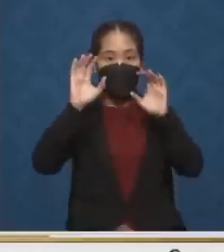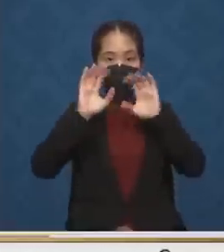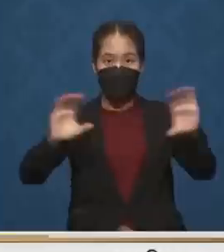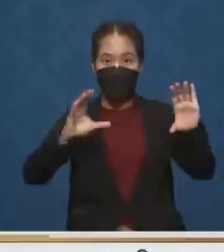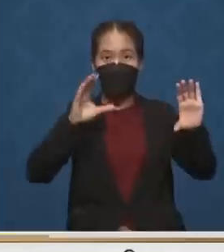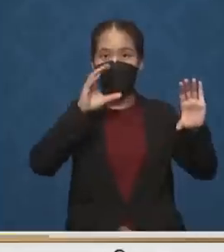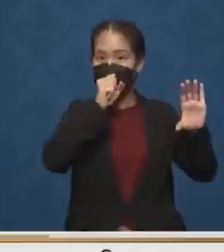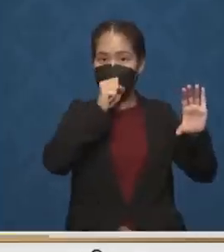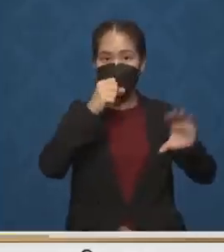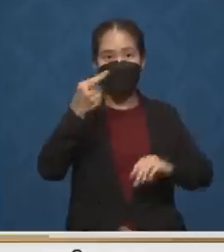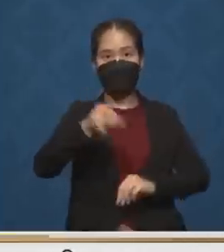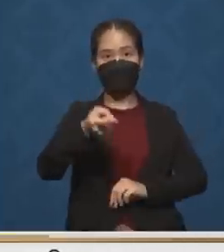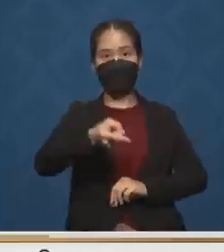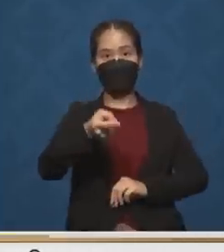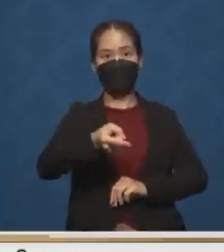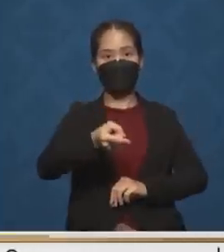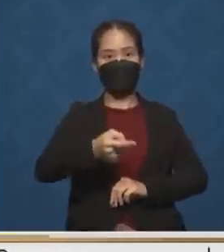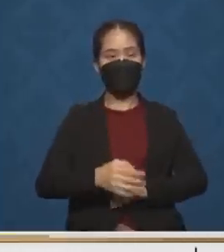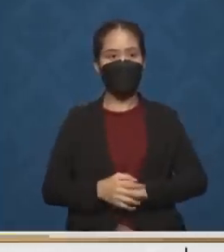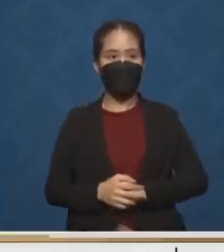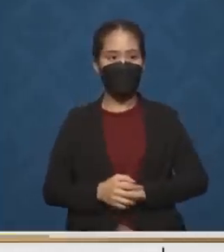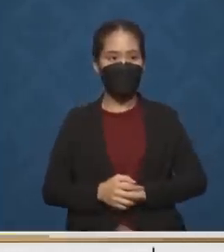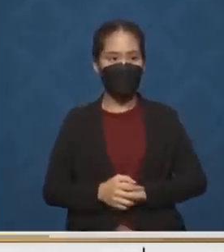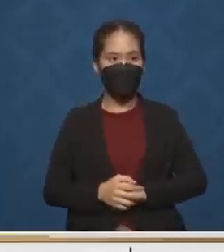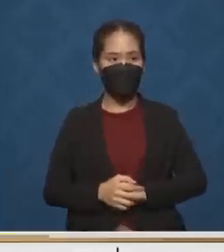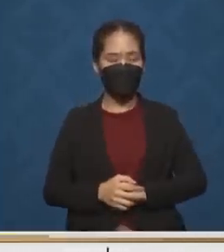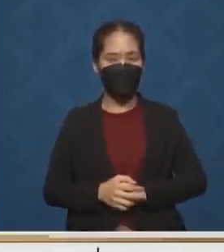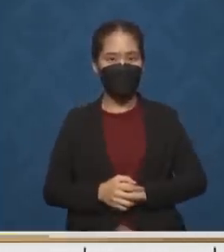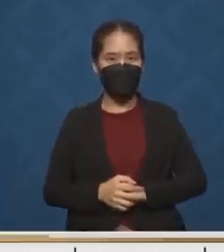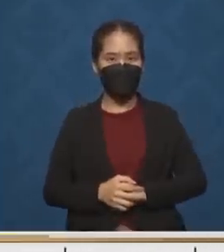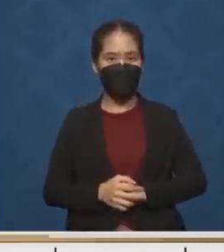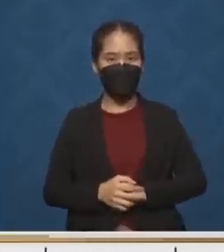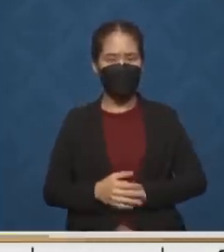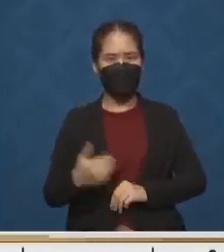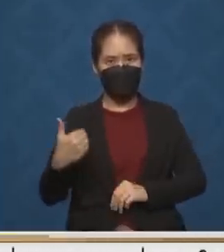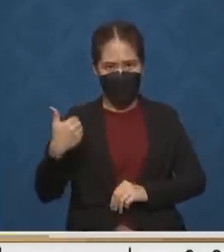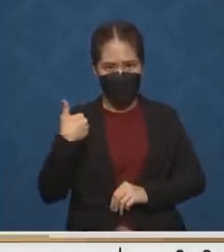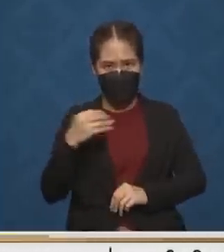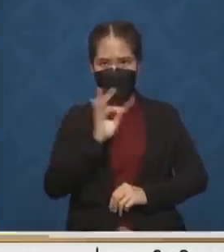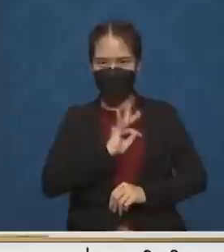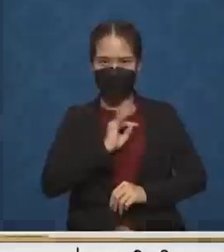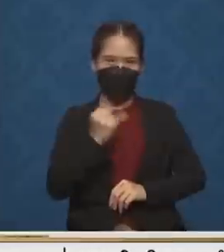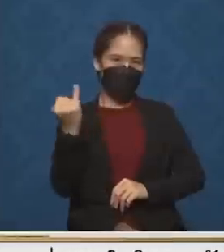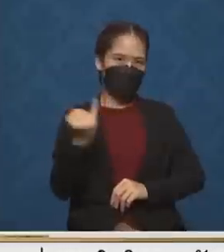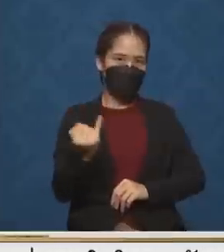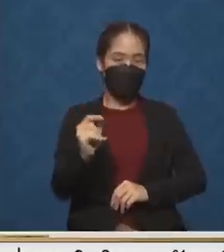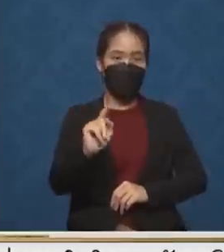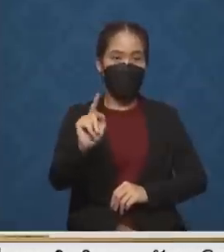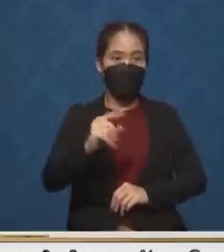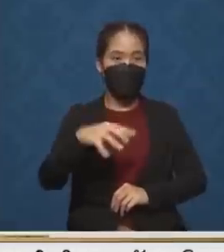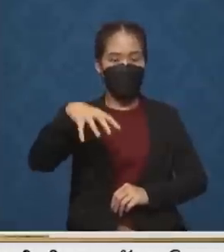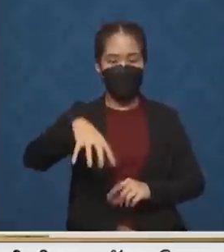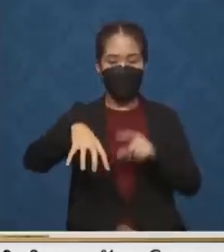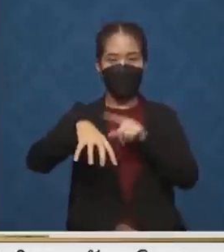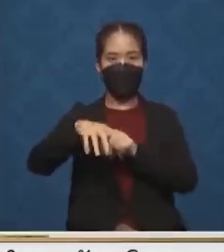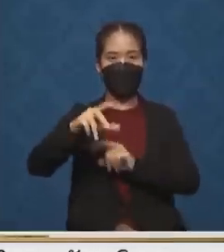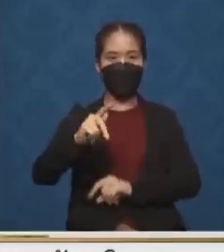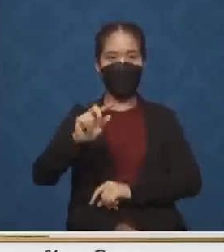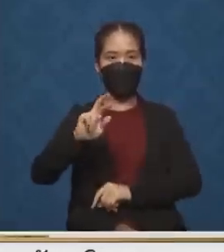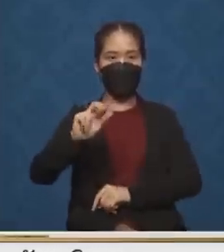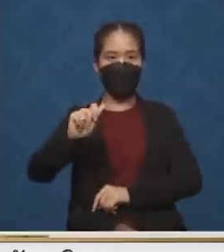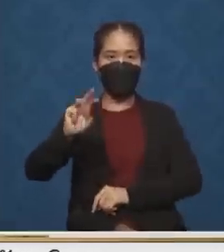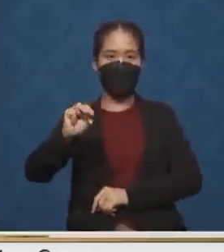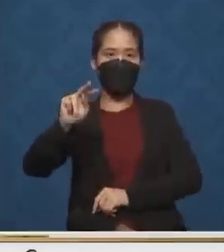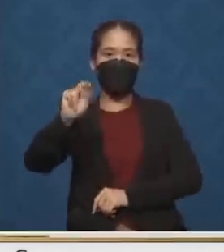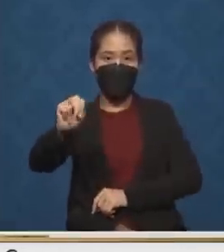บเช่นเคยและที่เลวร้ายไปกวานั้นหนวยงานกอรมนอร์นอกจ